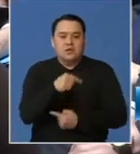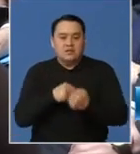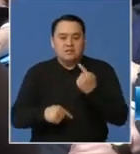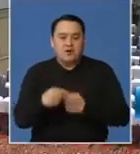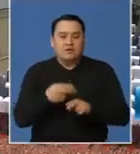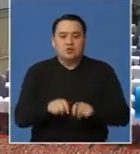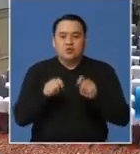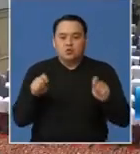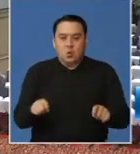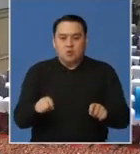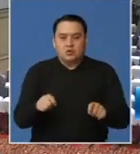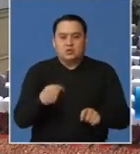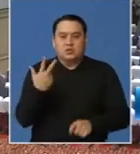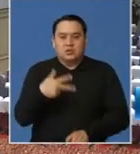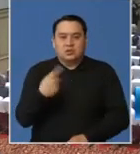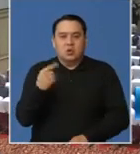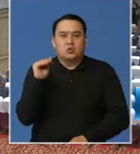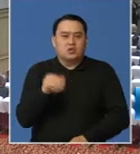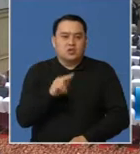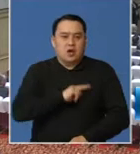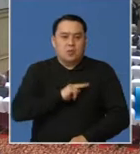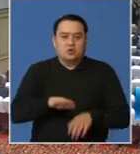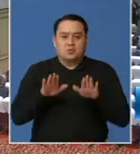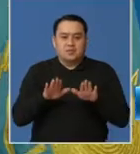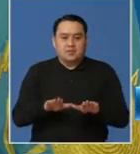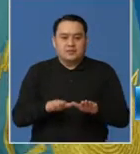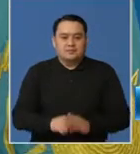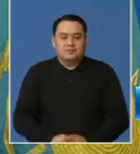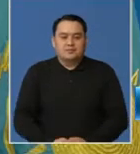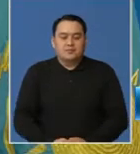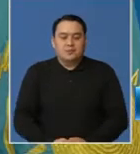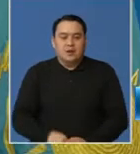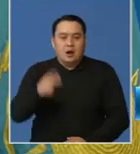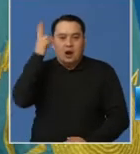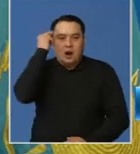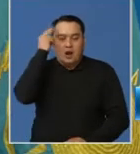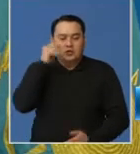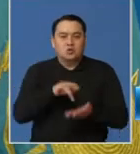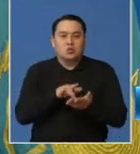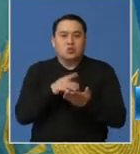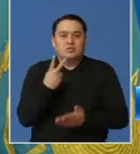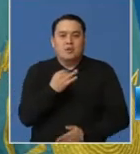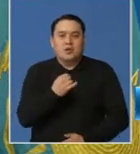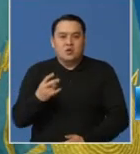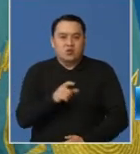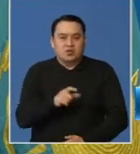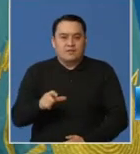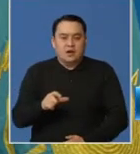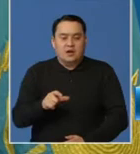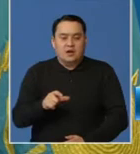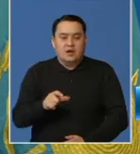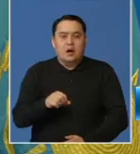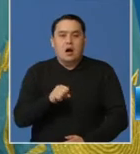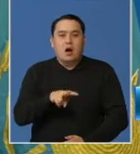и создано свыше 31 тысячи рабочих мест. Количество туристов достигло 2 миллиона человек. В том числе